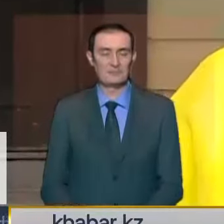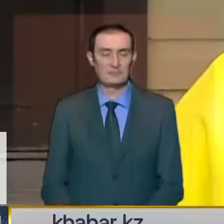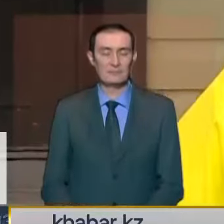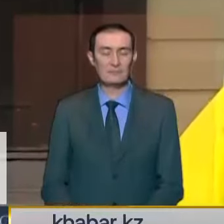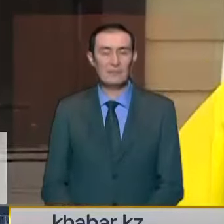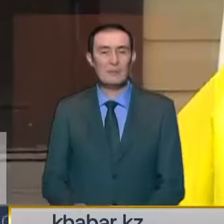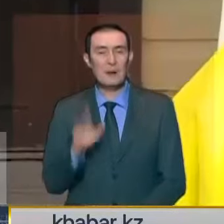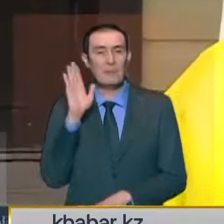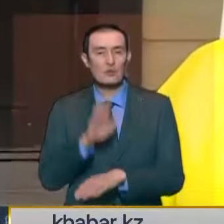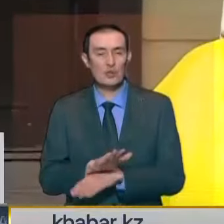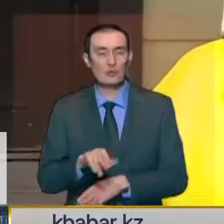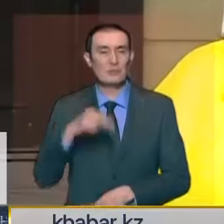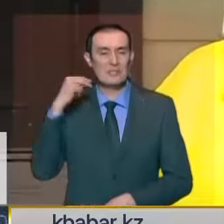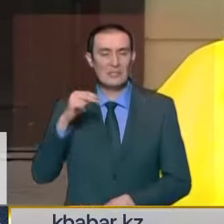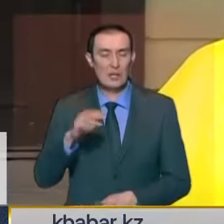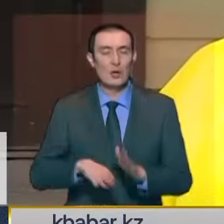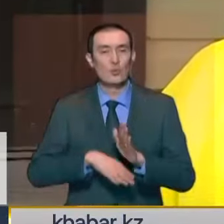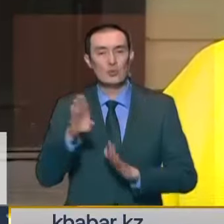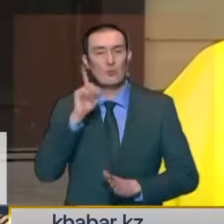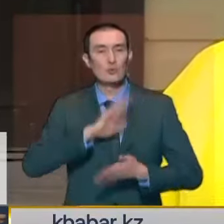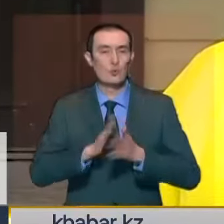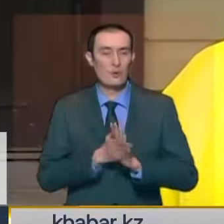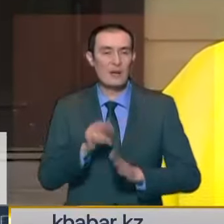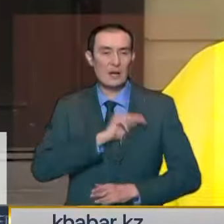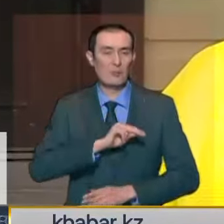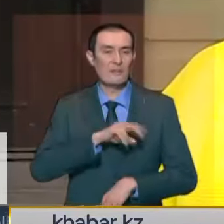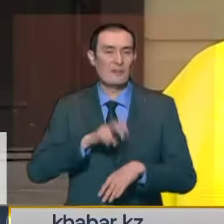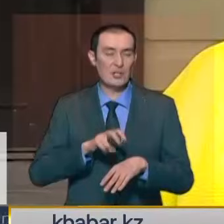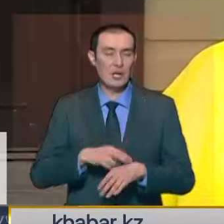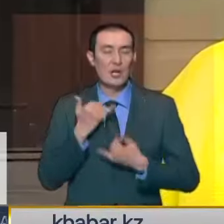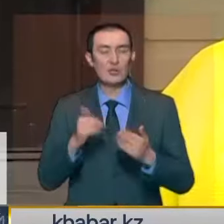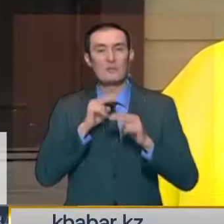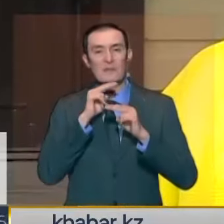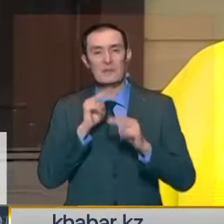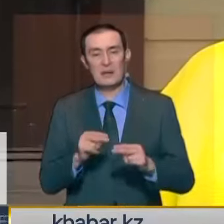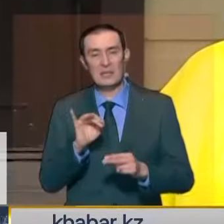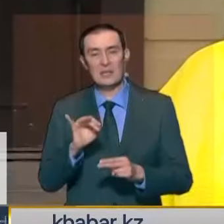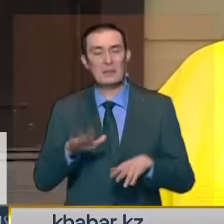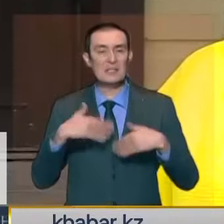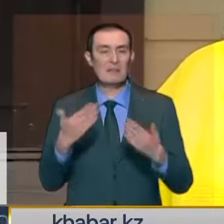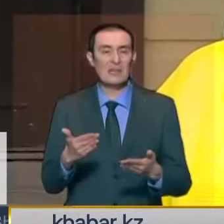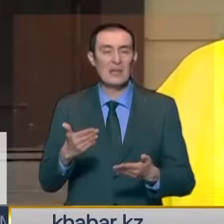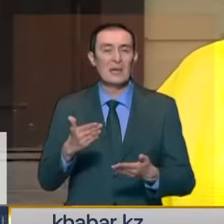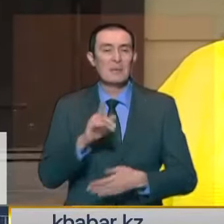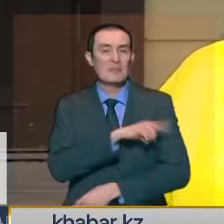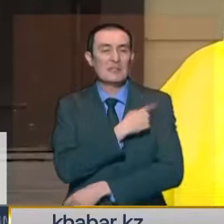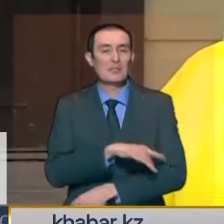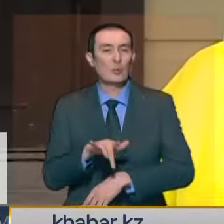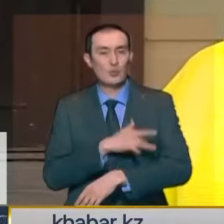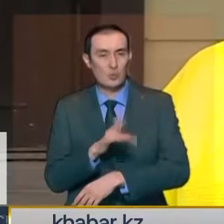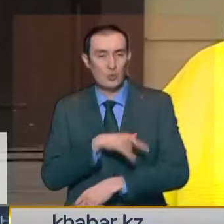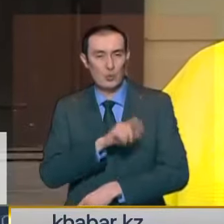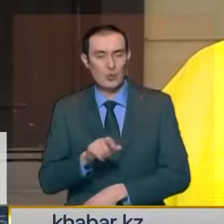трёхэтажном президента страны мы активно улучшаем условия труда Медиков особое внимание при этом обращаем и на предоставление медицинских услуг жителям